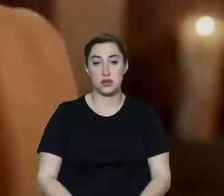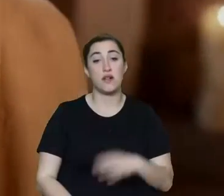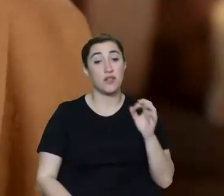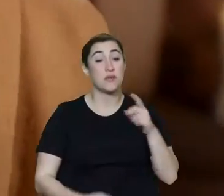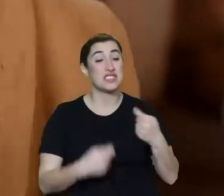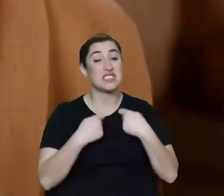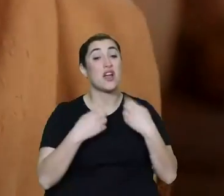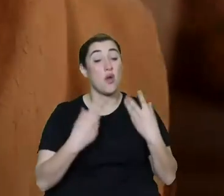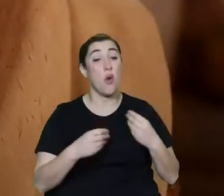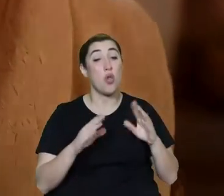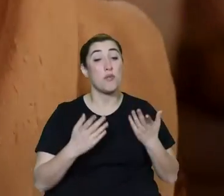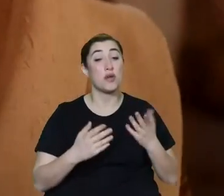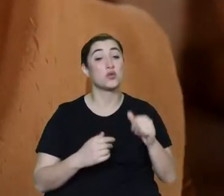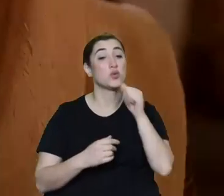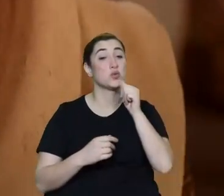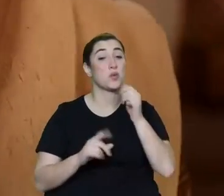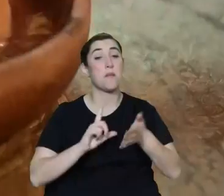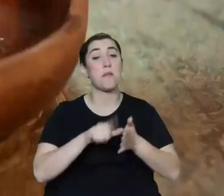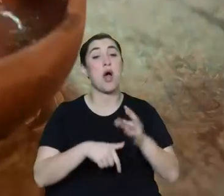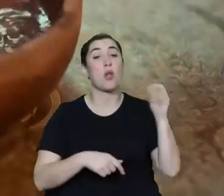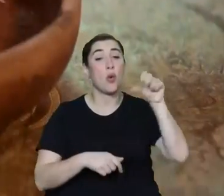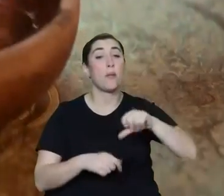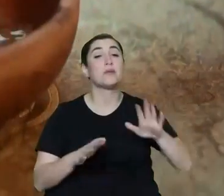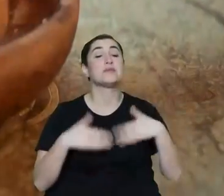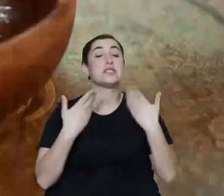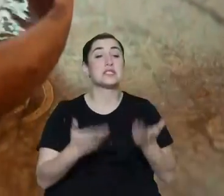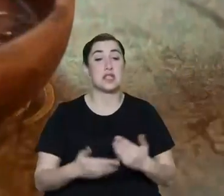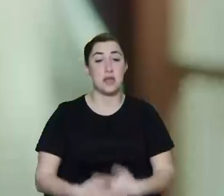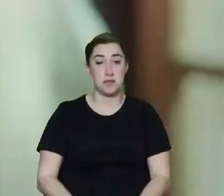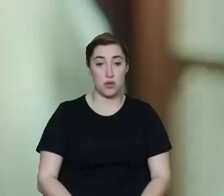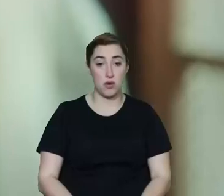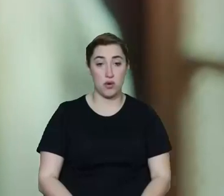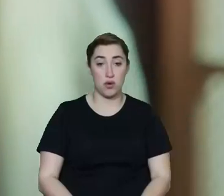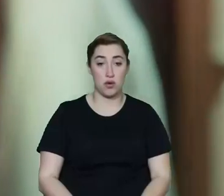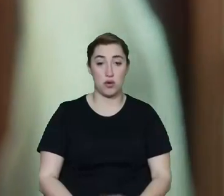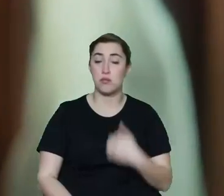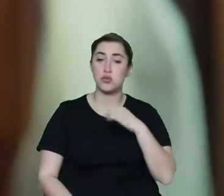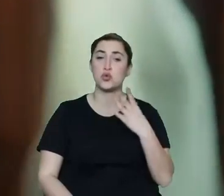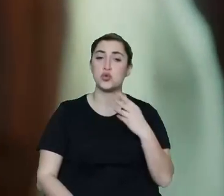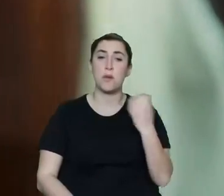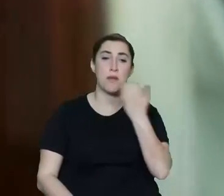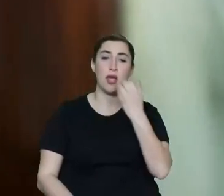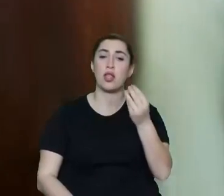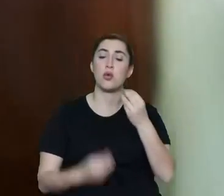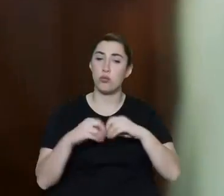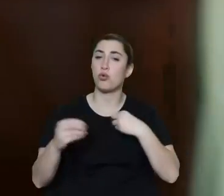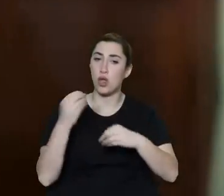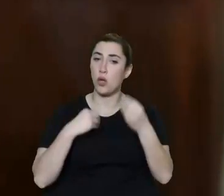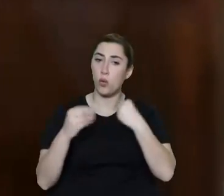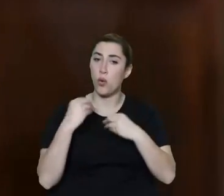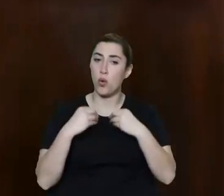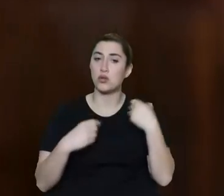Efendi ısrar etmese suyuna bal koymamızı bile istemez sahurda. Biz o kadar peyniri yumurta